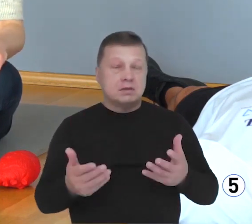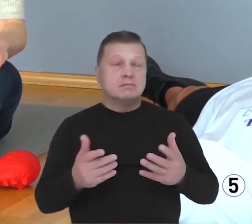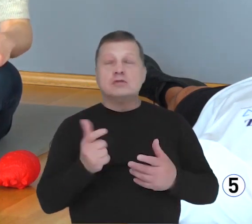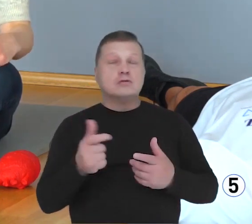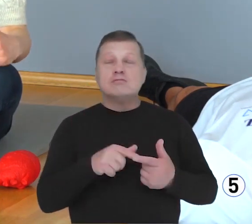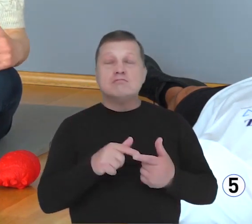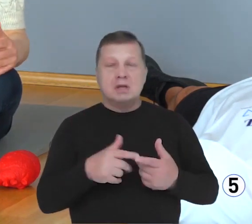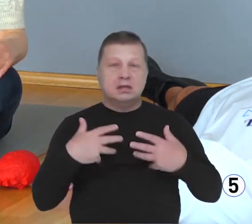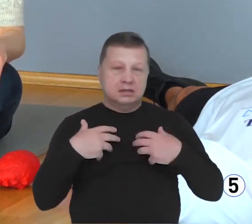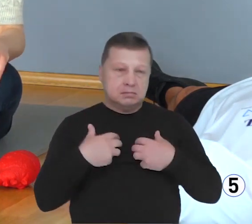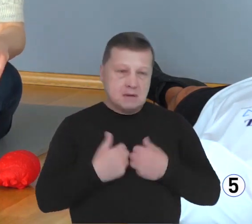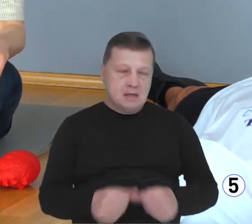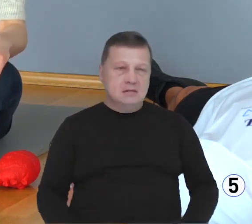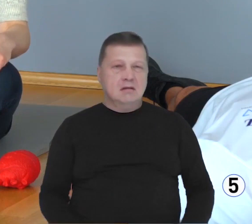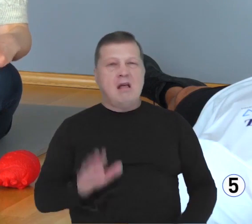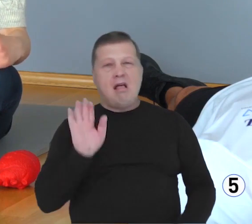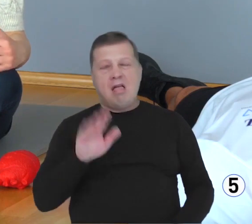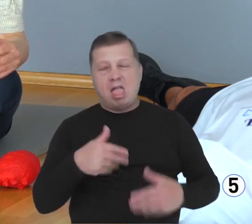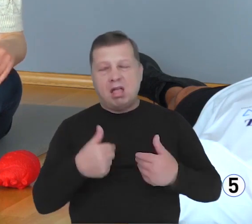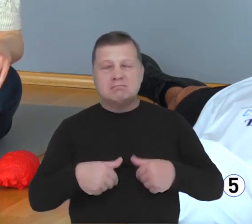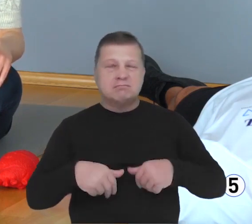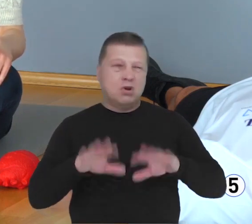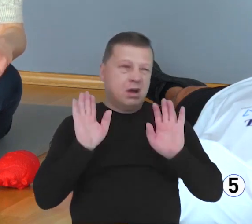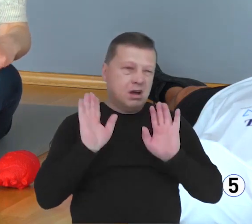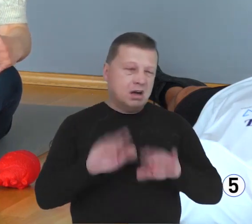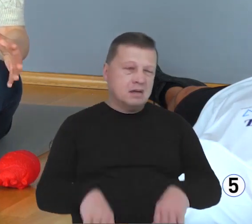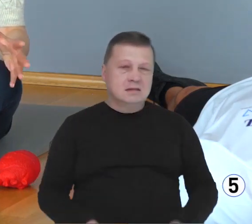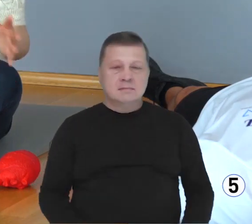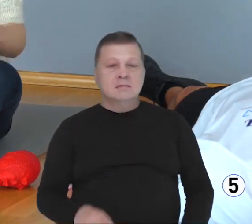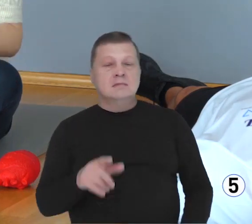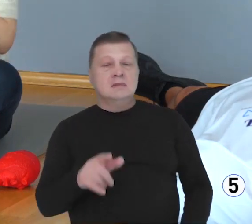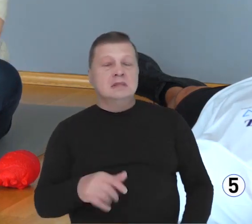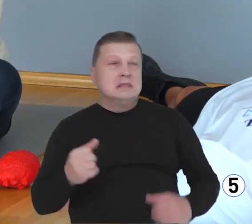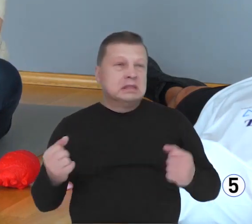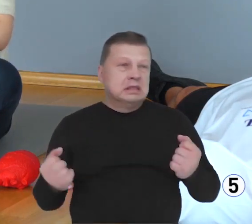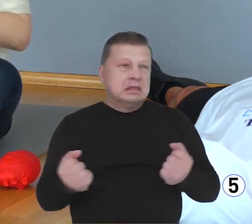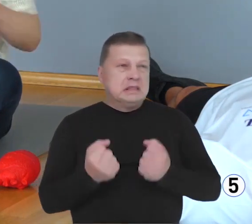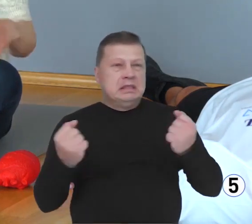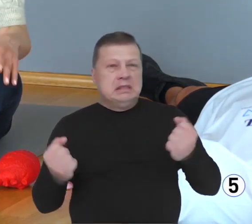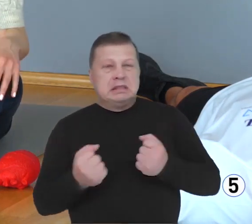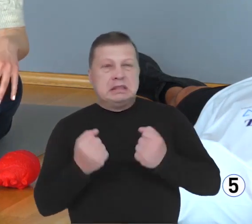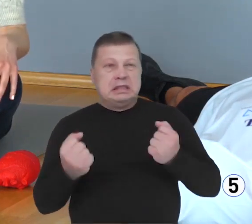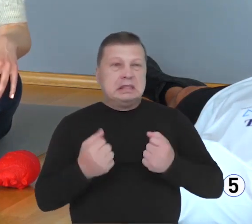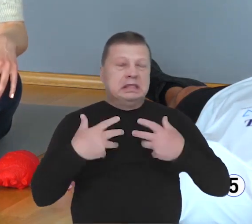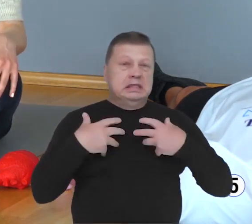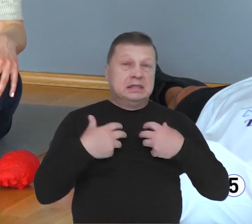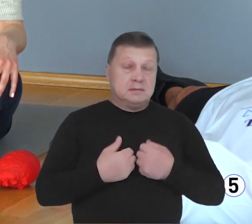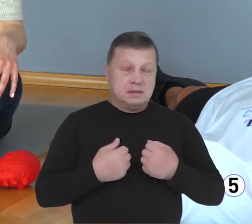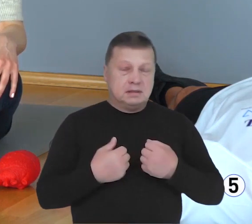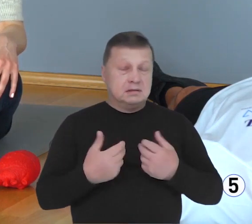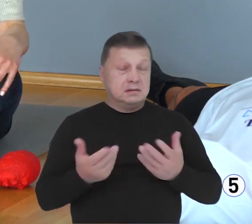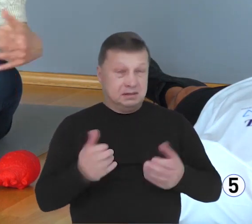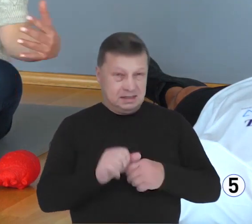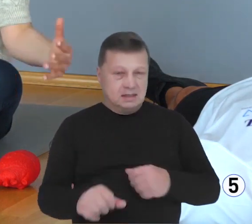Rezygnacja oznaczająca zmęczenie, poddanie się, zbyt intensywne działanie, które cię po prostu